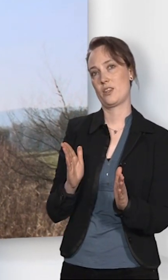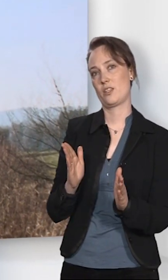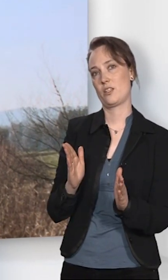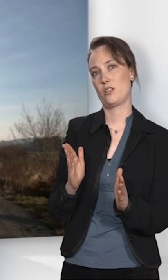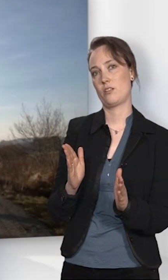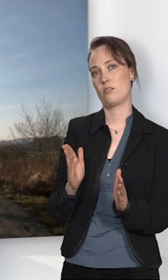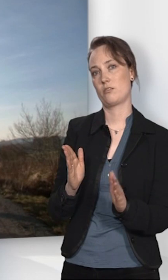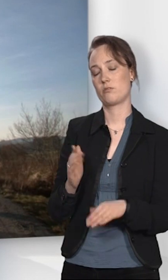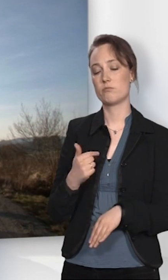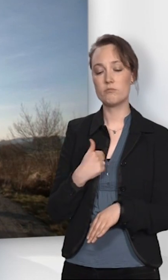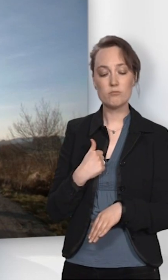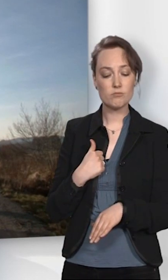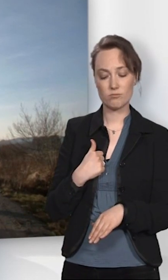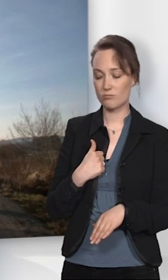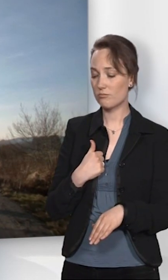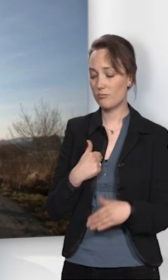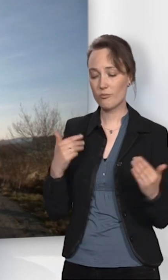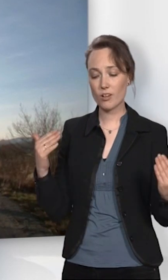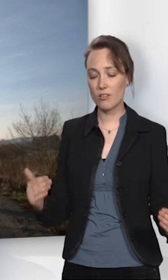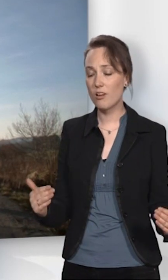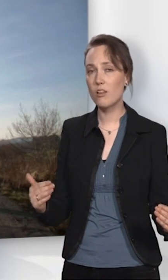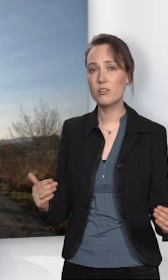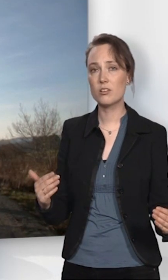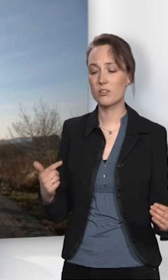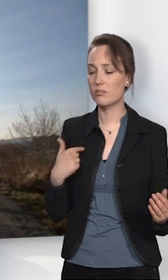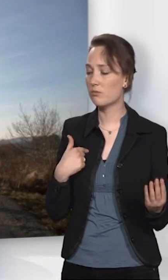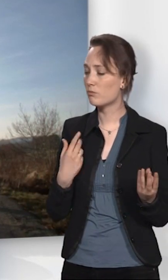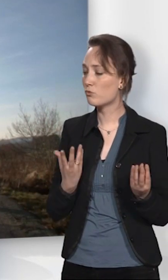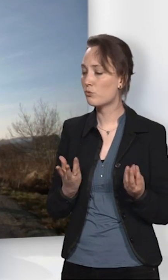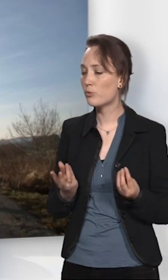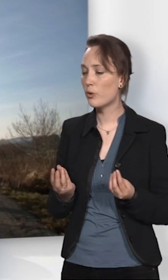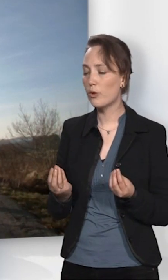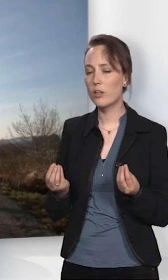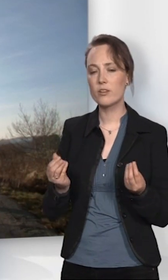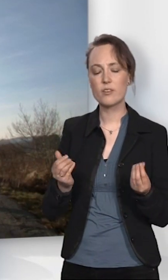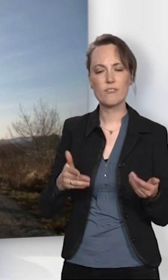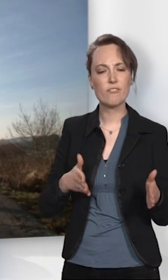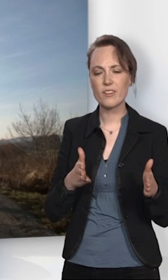Ich halte an, spüre mit allen Sinnen, wie der Weg ist.